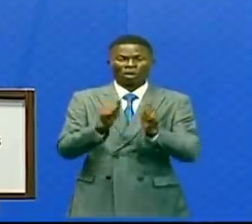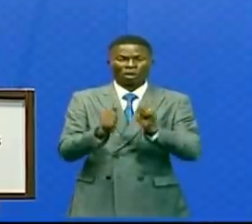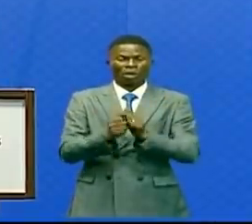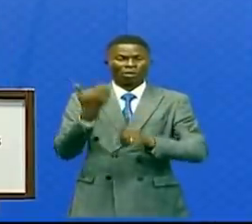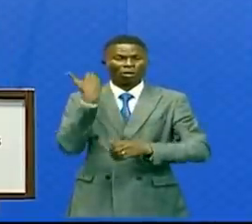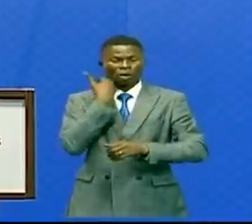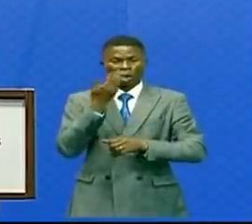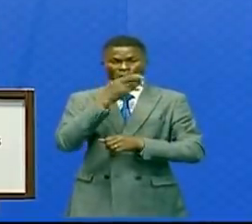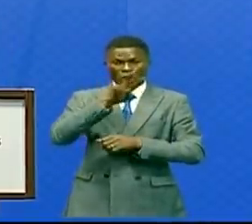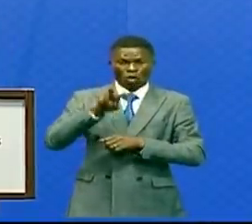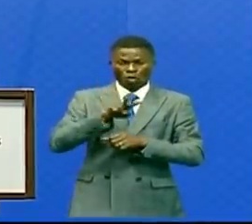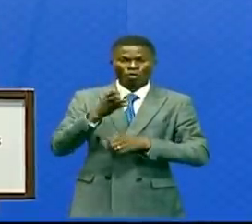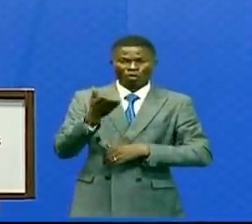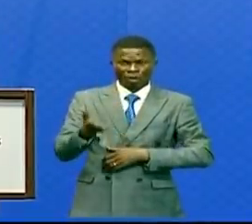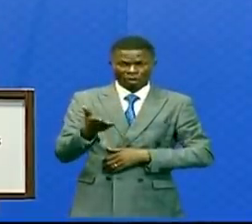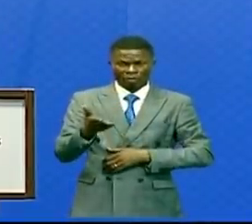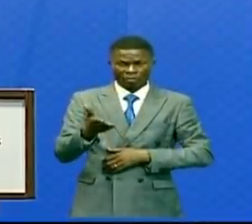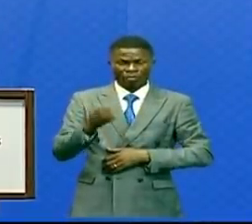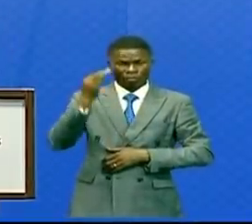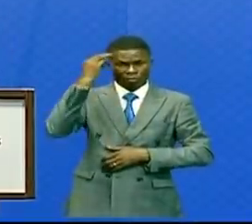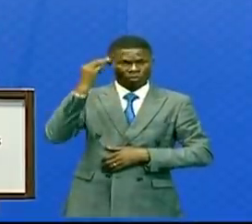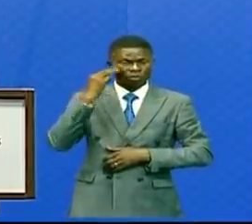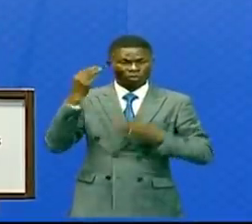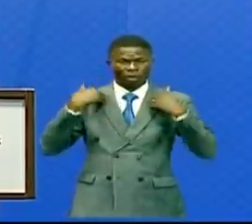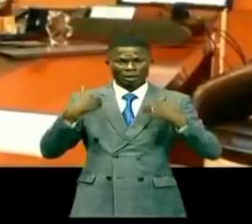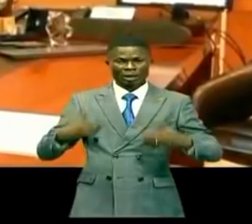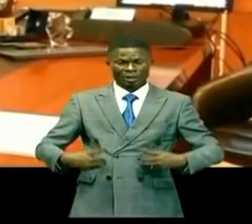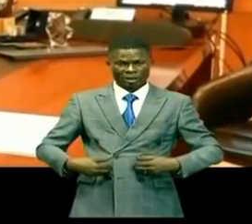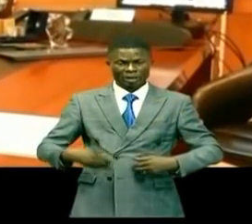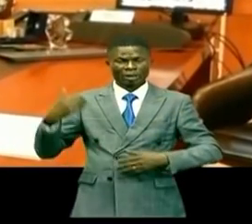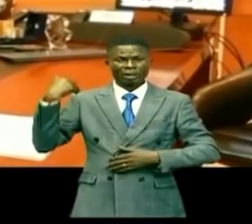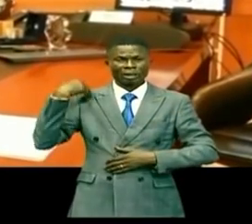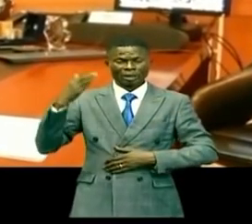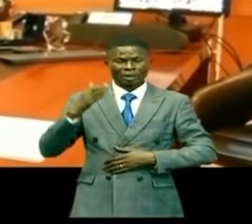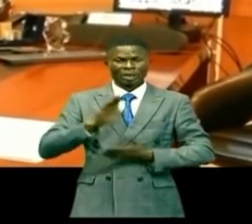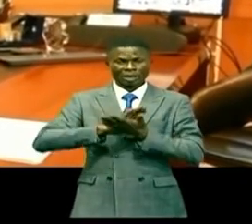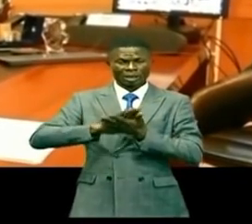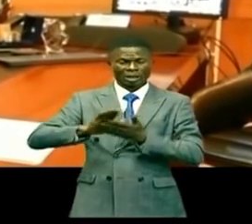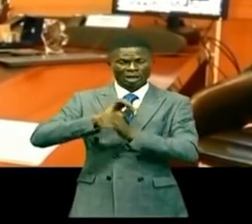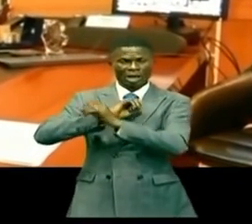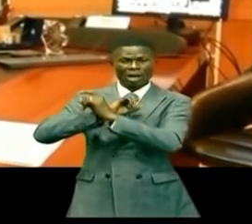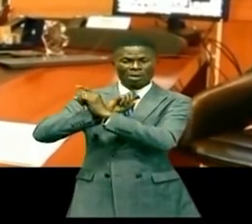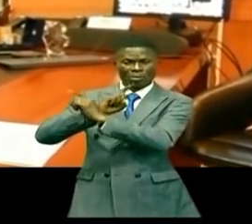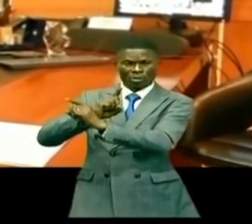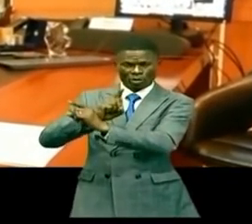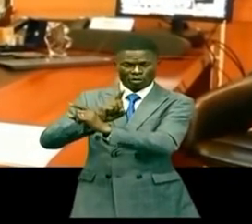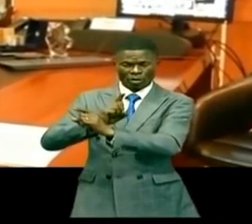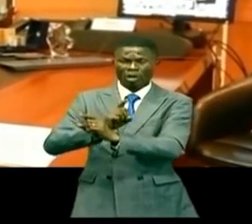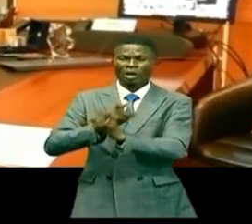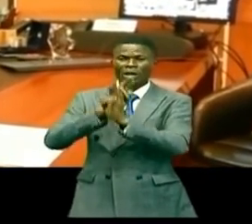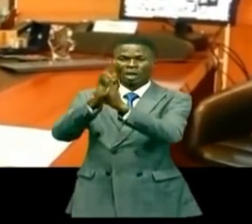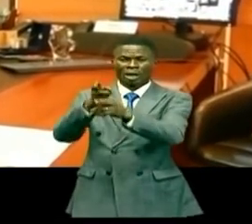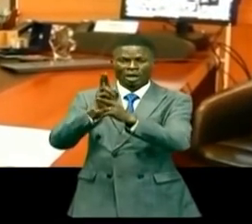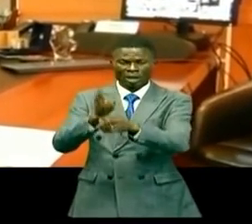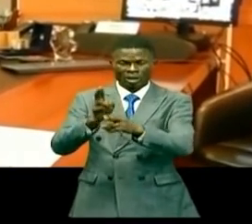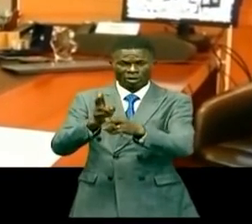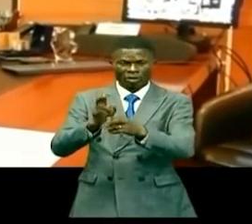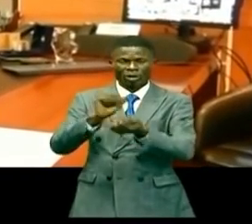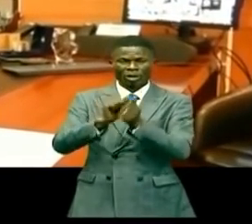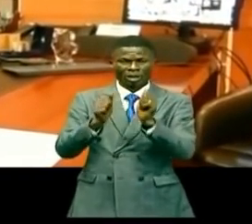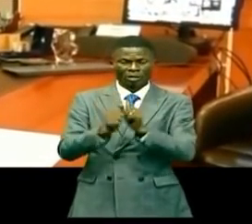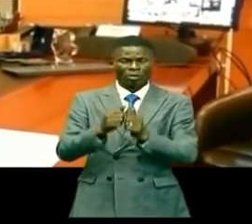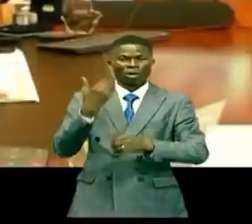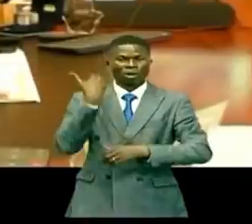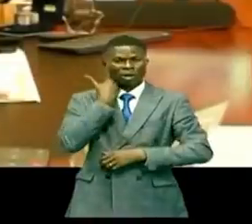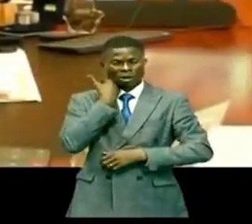à Covid-19, le ministre de la Santé publique, Hygiène et Prévention, a présenté la situation liée à